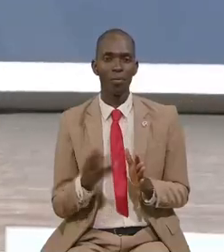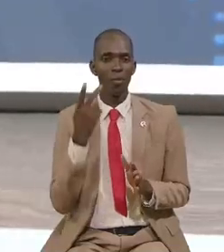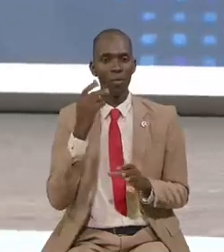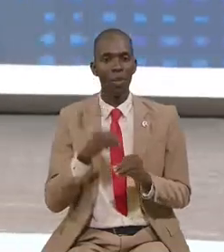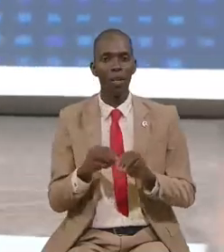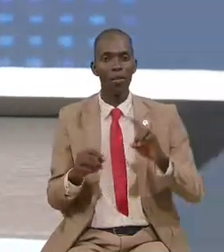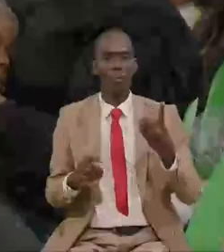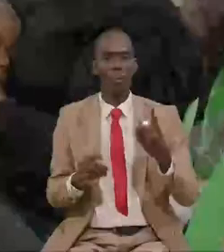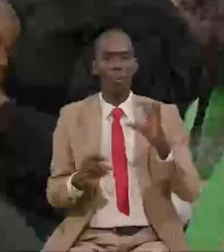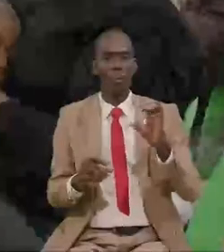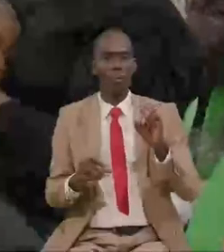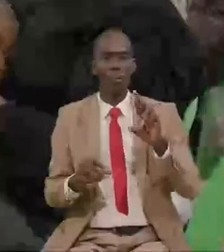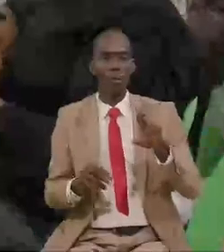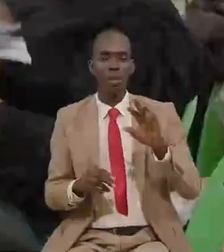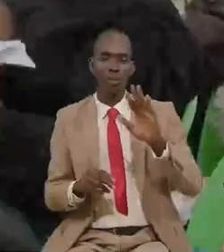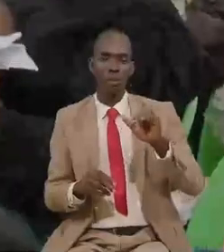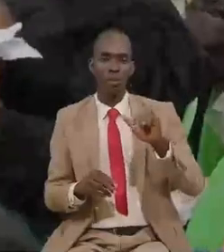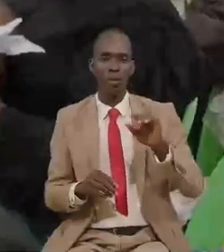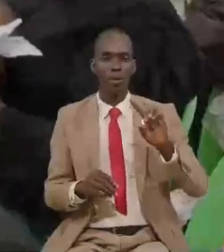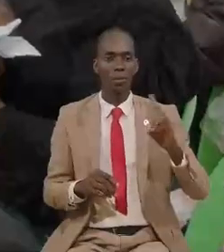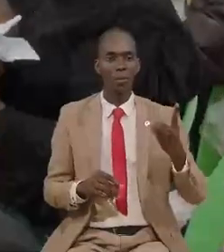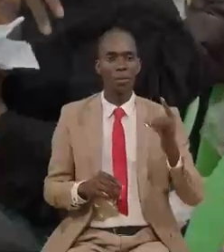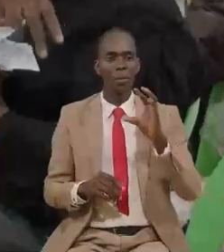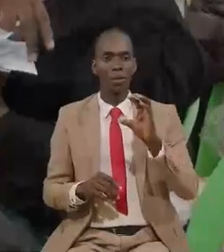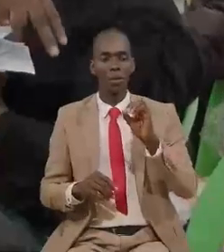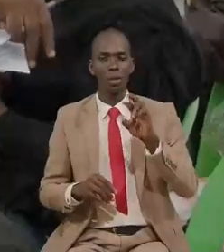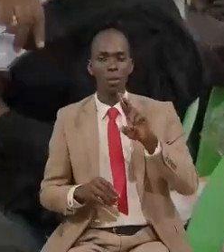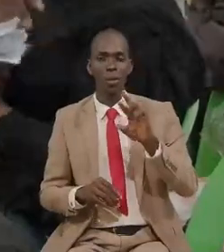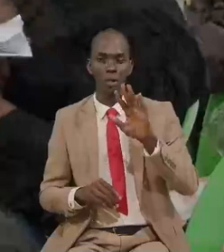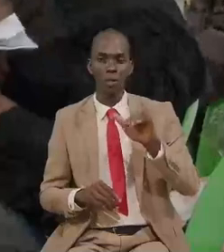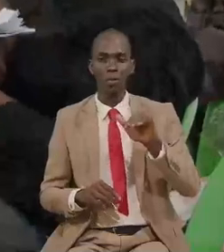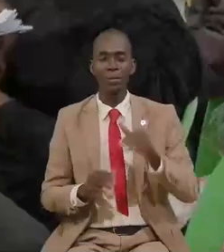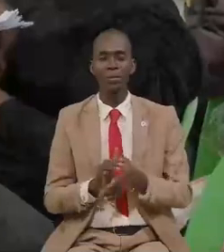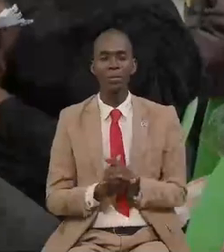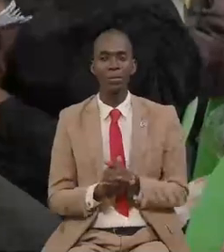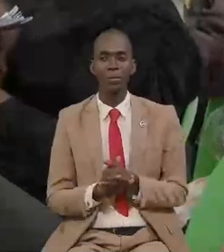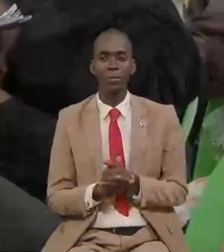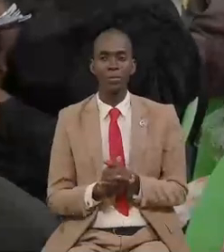Corinthiens chapitre 15. 1 Corinthiens 15.